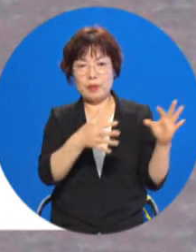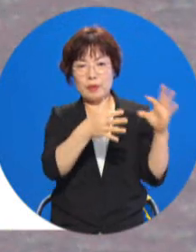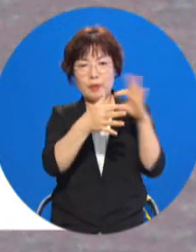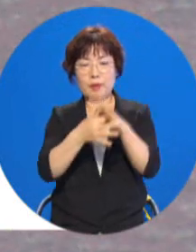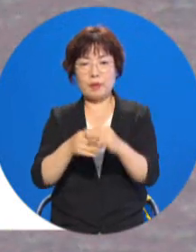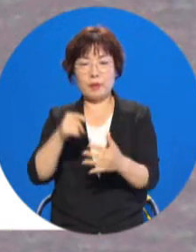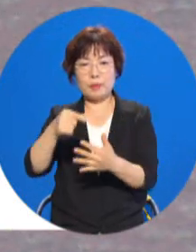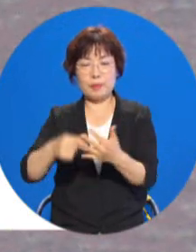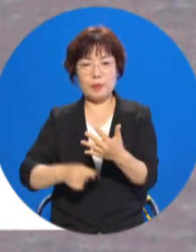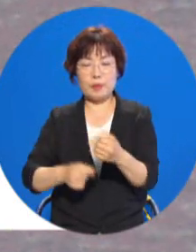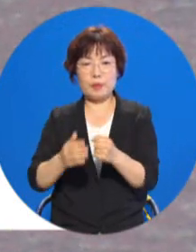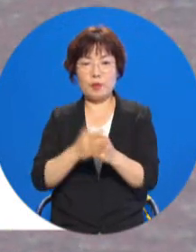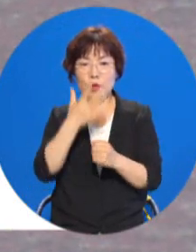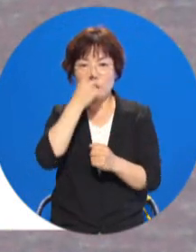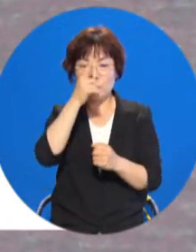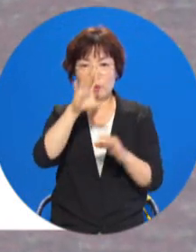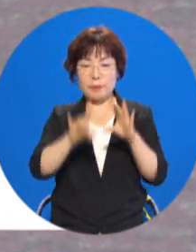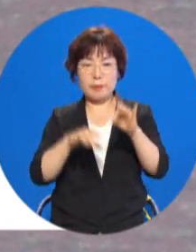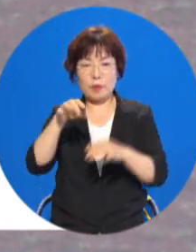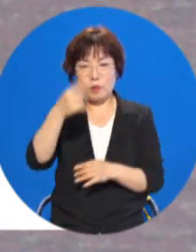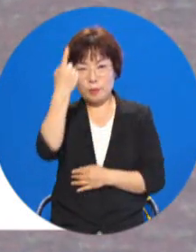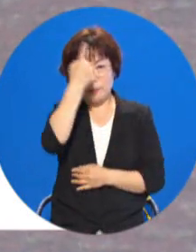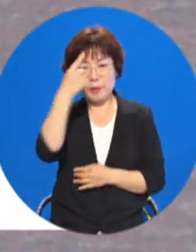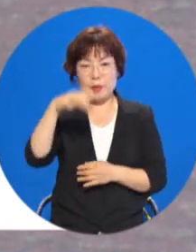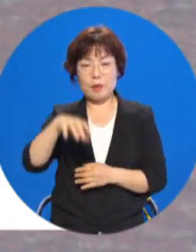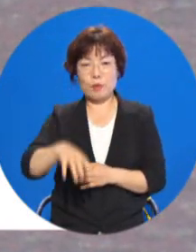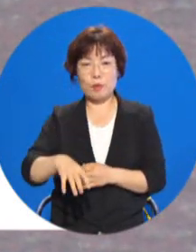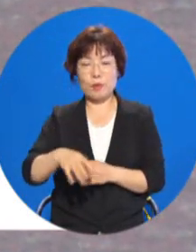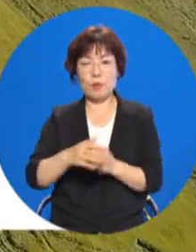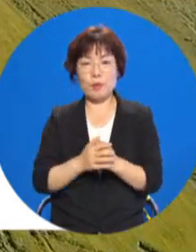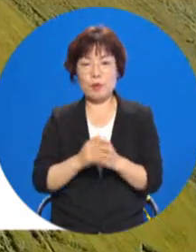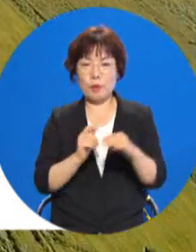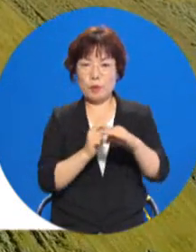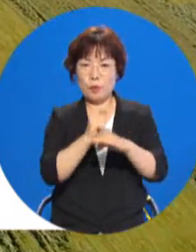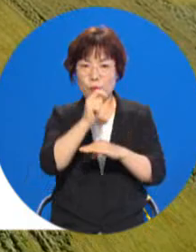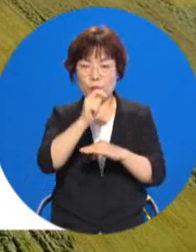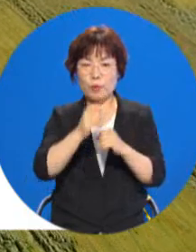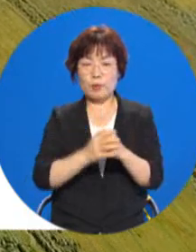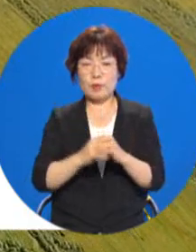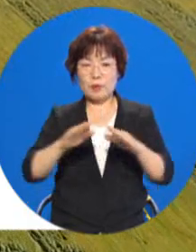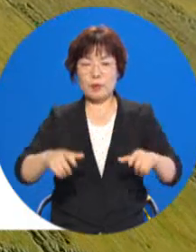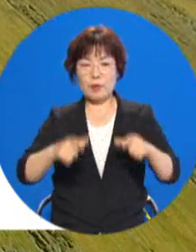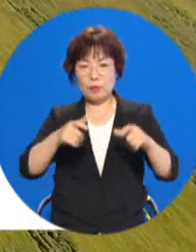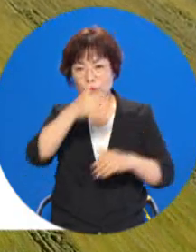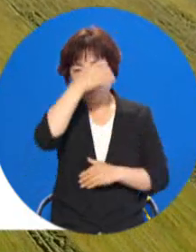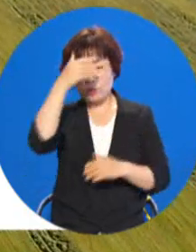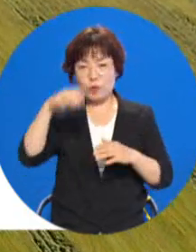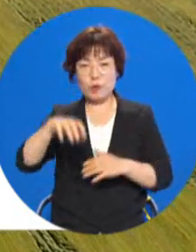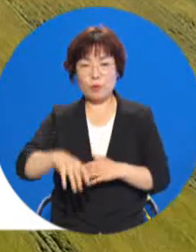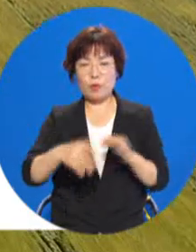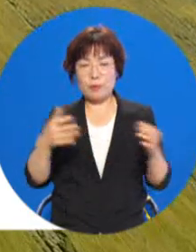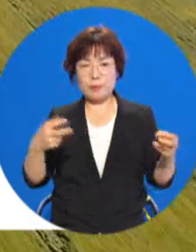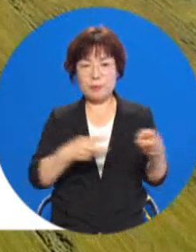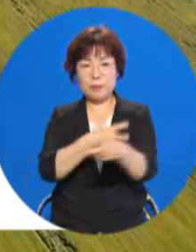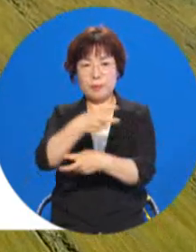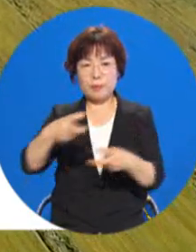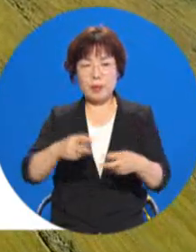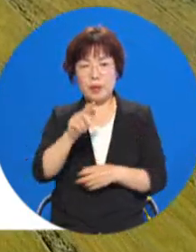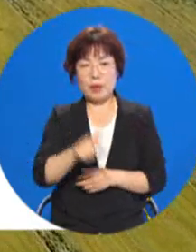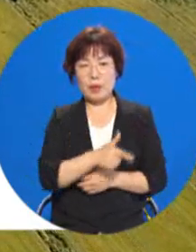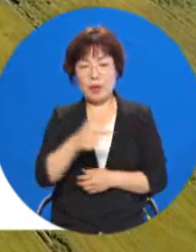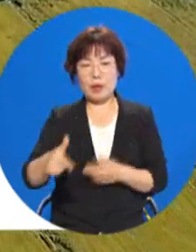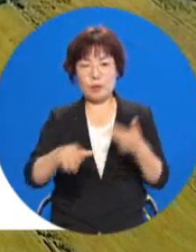상품으로 순천만습지와 나간읍성, 고흥쑥섬 등 전남의 주요 관광지를 경유하는 당일